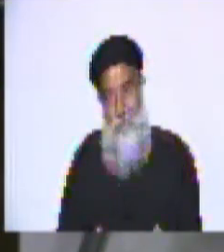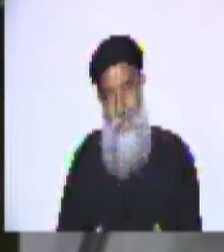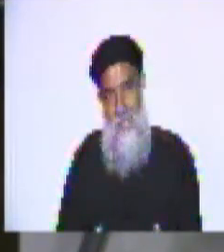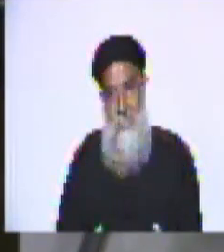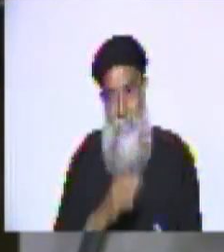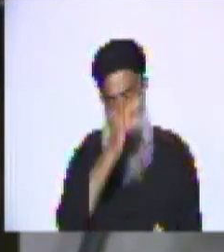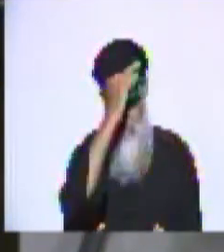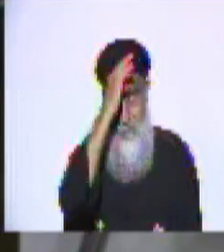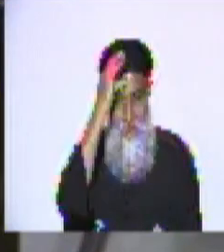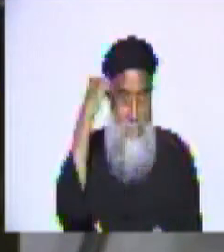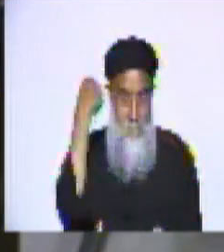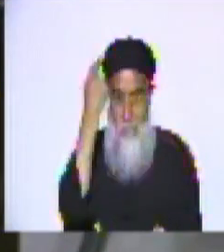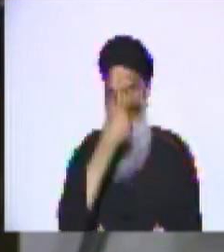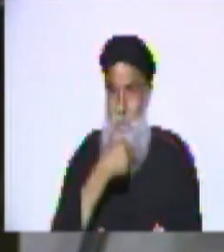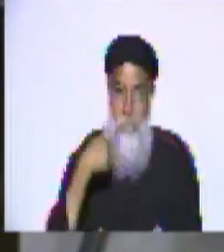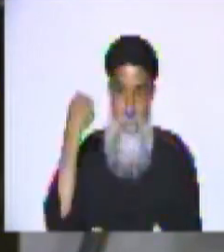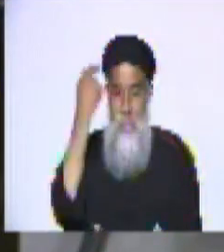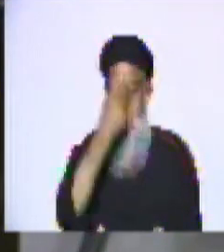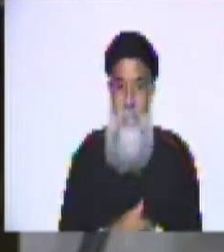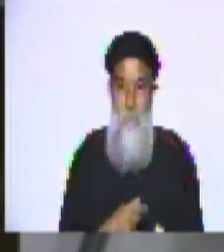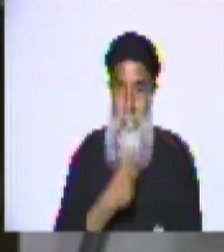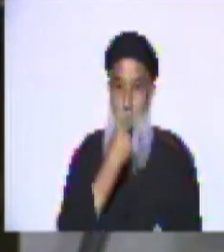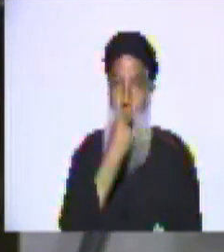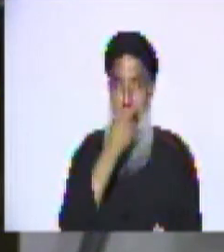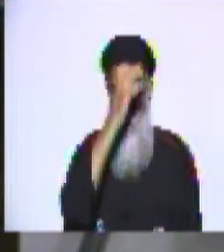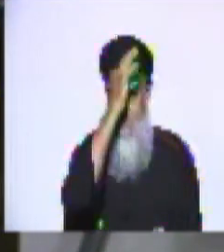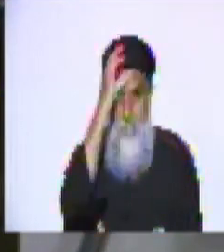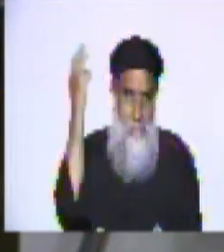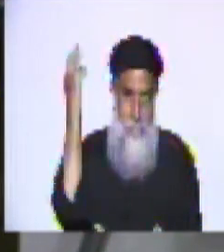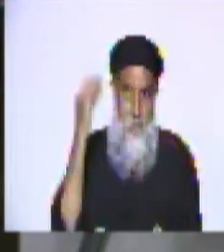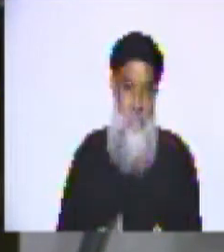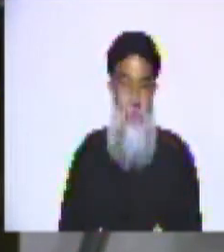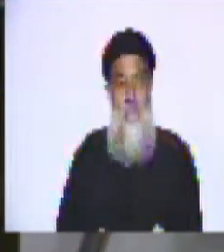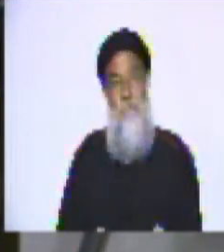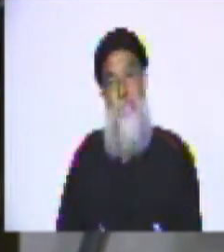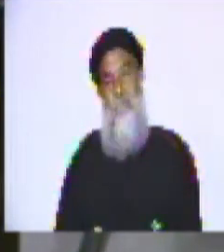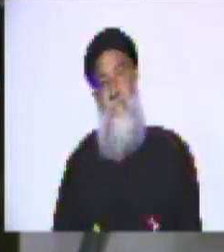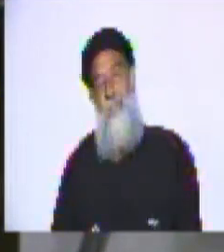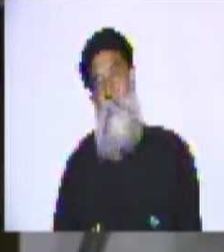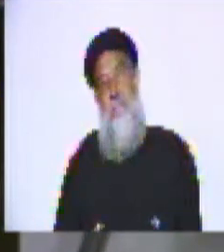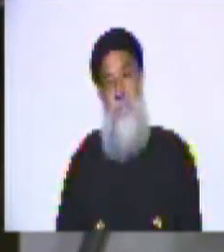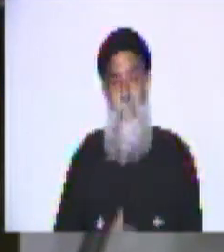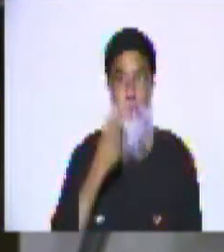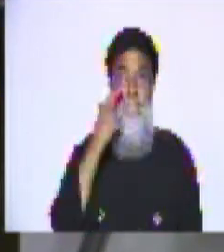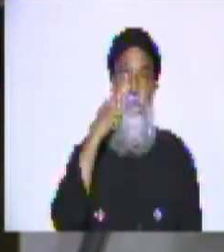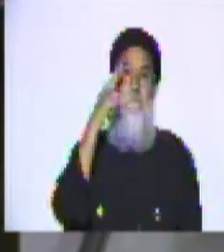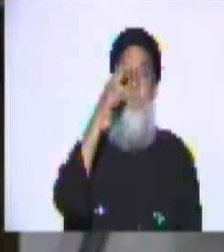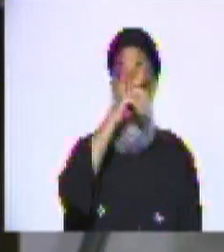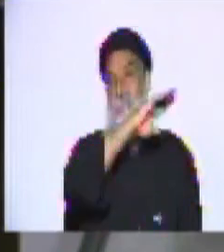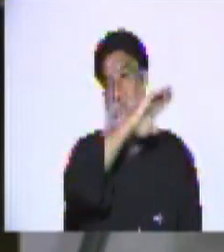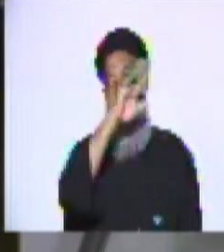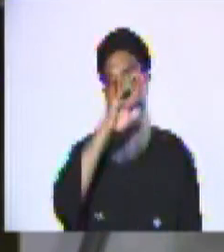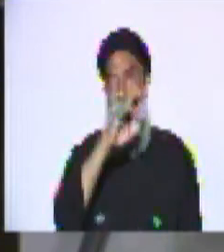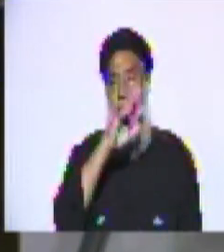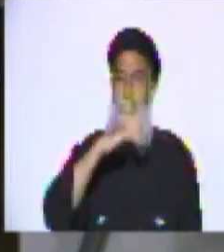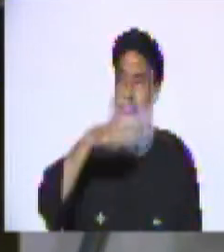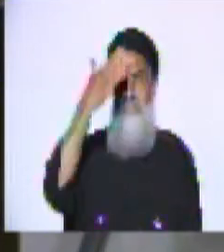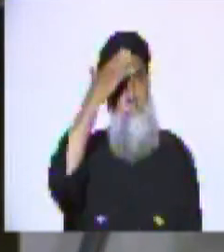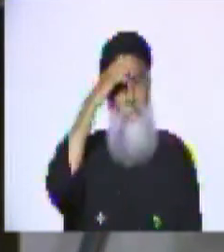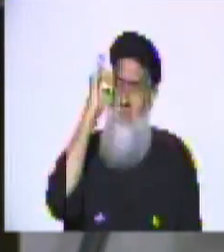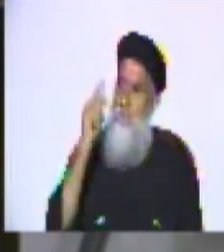قدوة، ده حاجة جميلة، بس ما يبقاش هدفه إنه يمدح من الناس